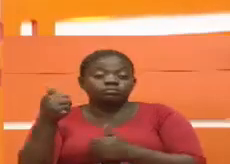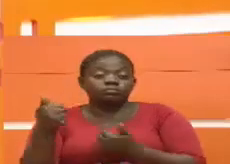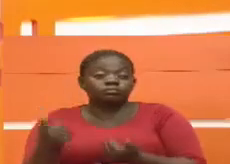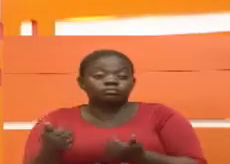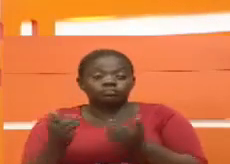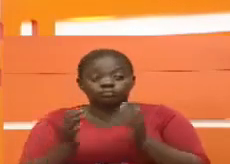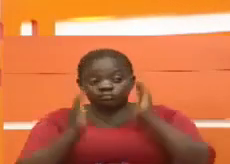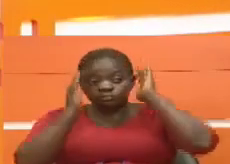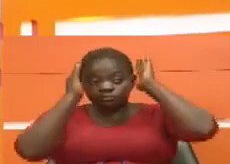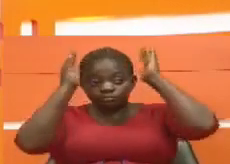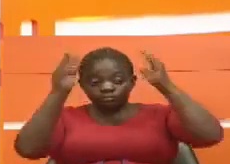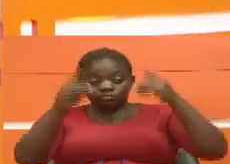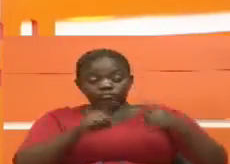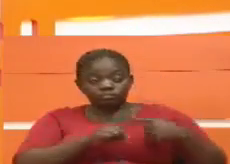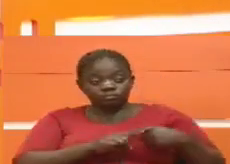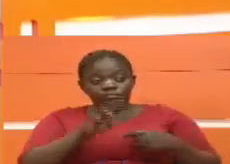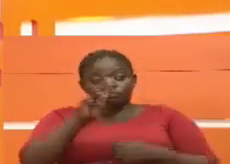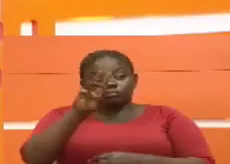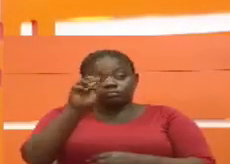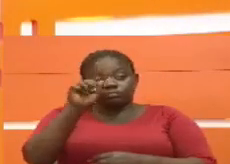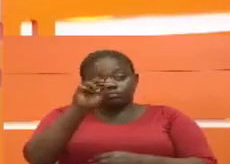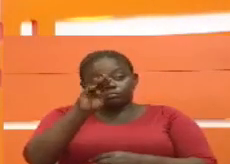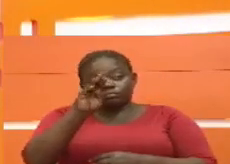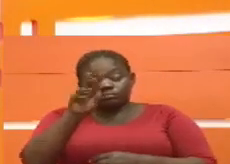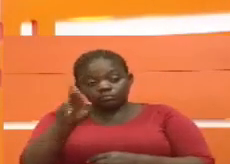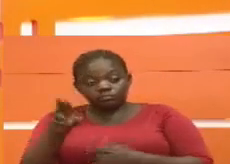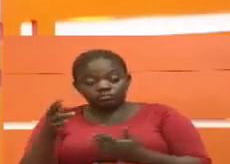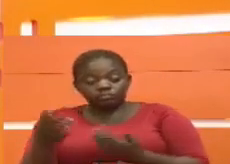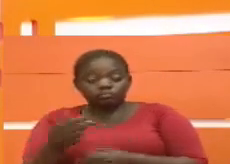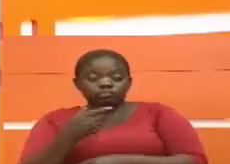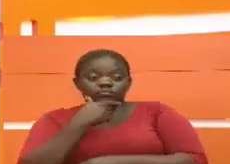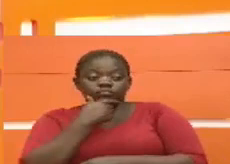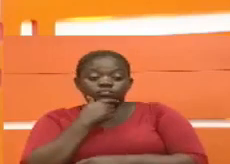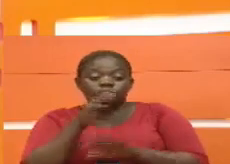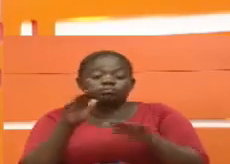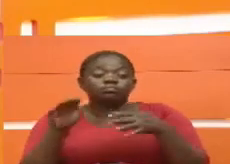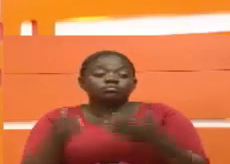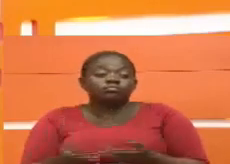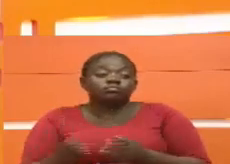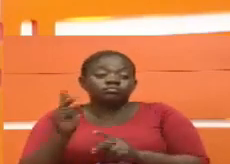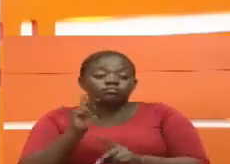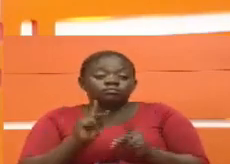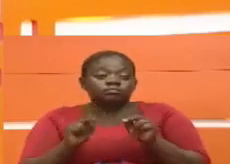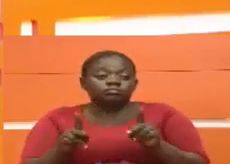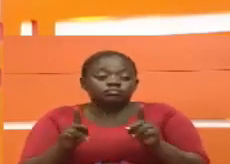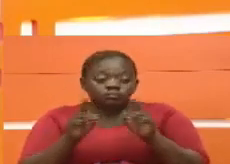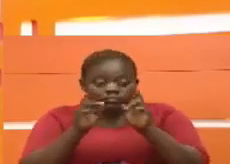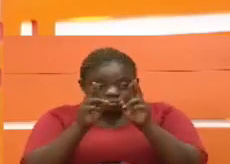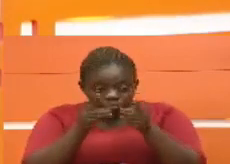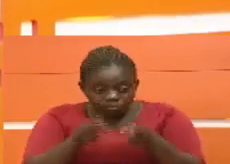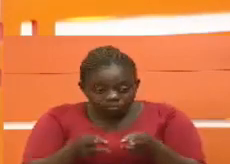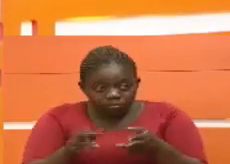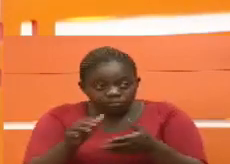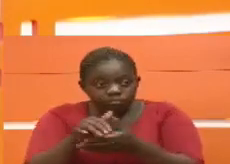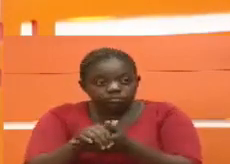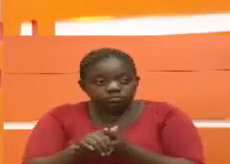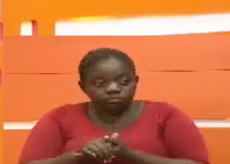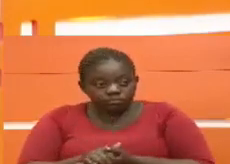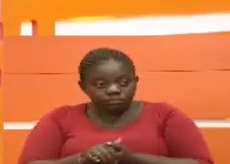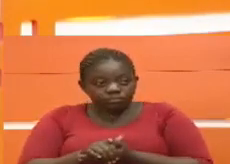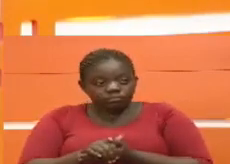omulabirizi we Namirembe Wilberforce Kityolu walira mwennyamivu olw'engeri abantu gye batawaamu bufumbo